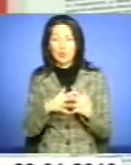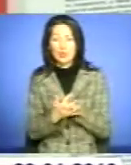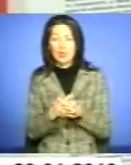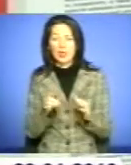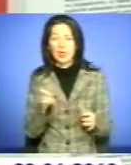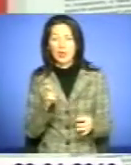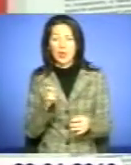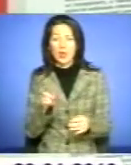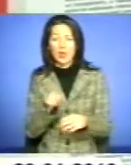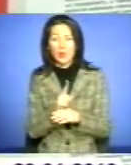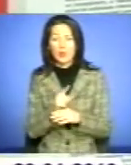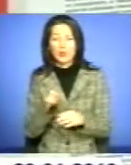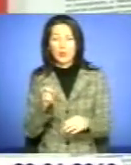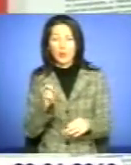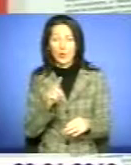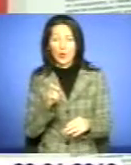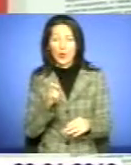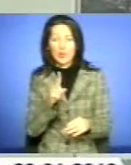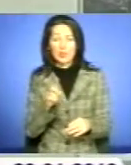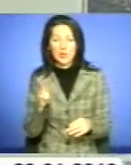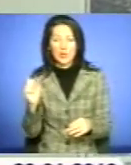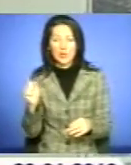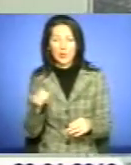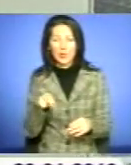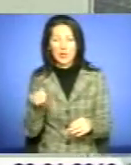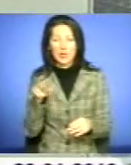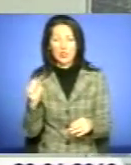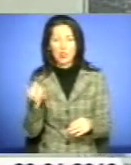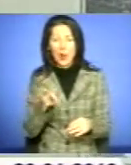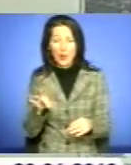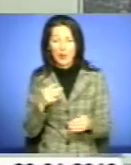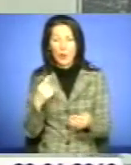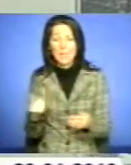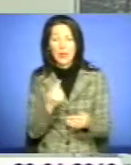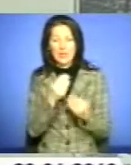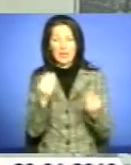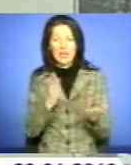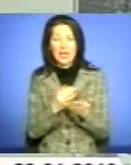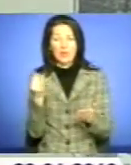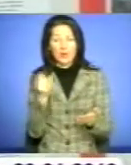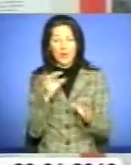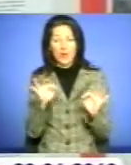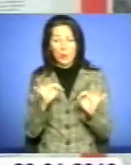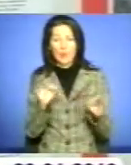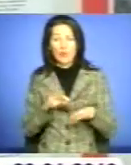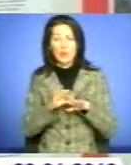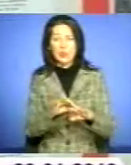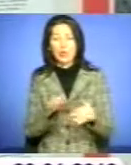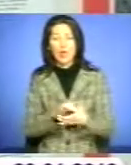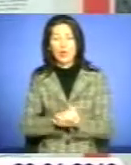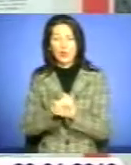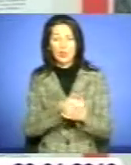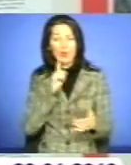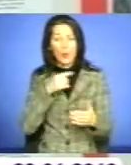Підгаєцького, Гусятинського районів. Уперше представлена на виставці інформація про проведення товариством «Молода громада» та українським